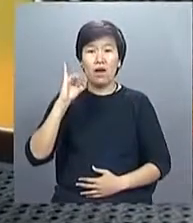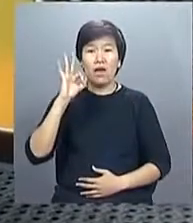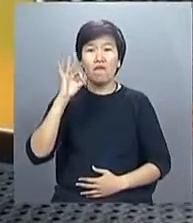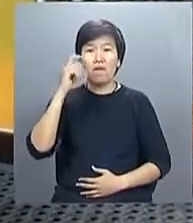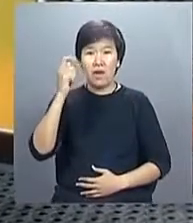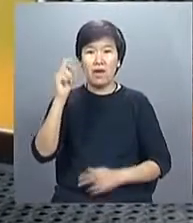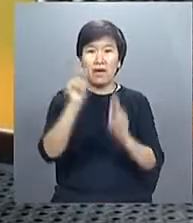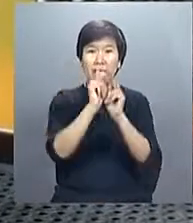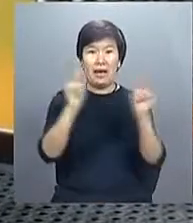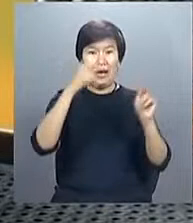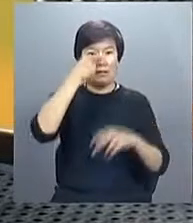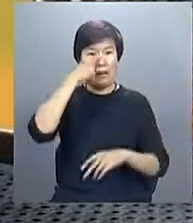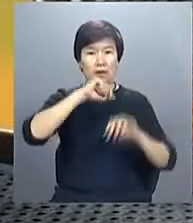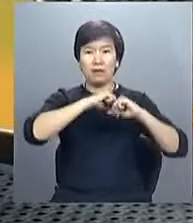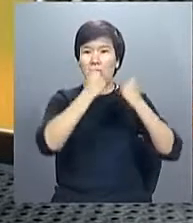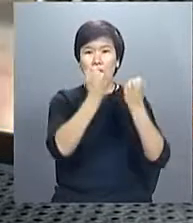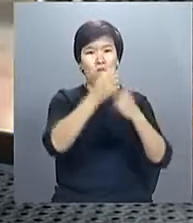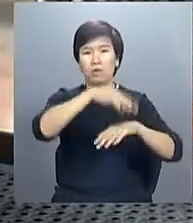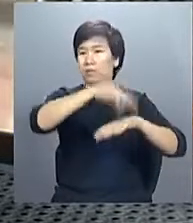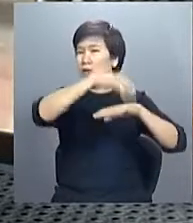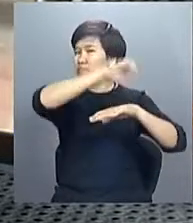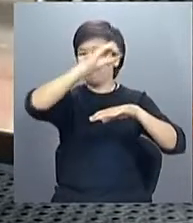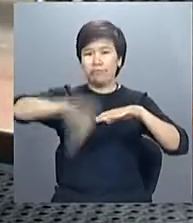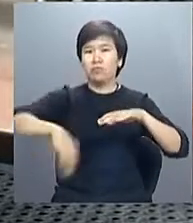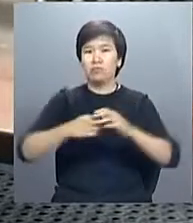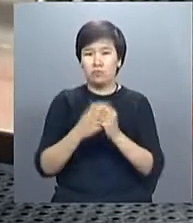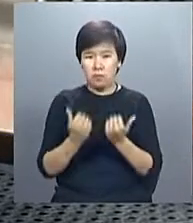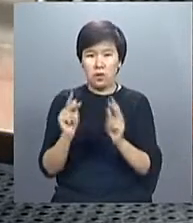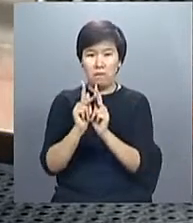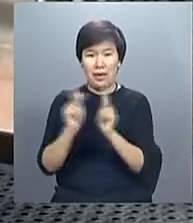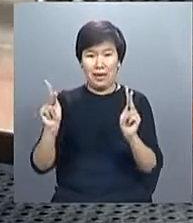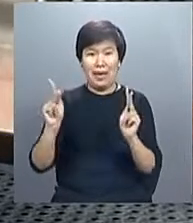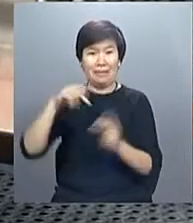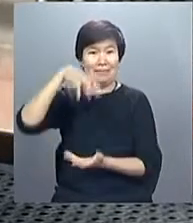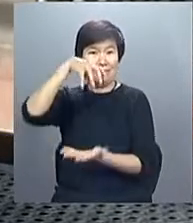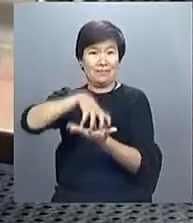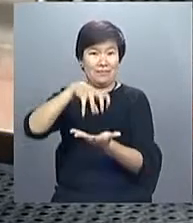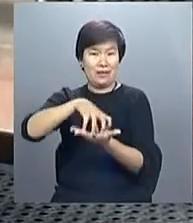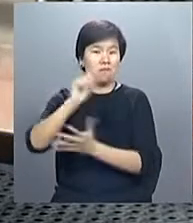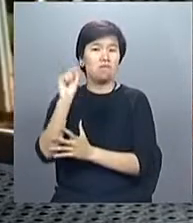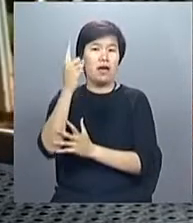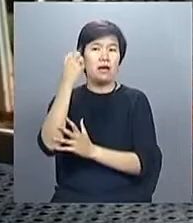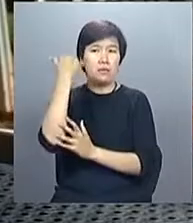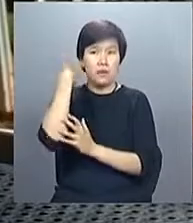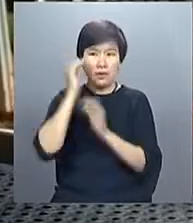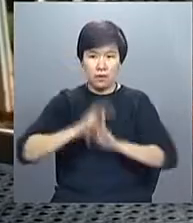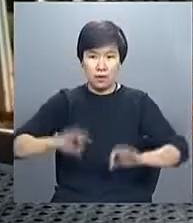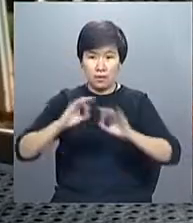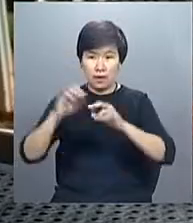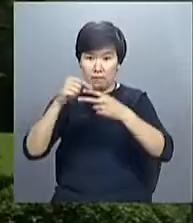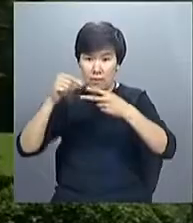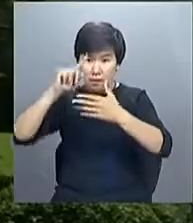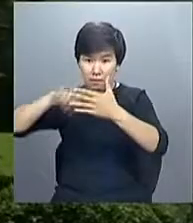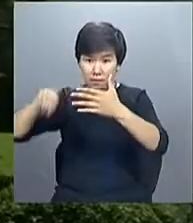มฟุตบอลยกชุดนะคะพร้อมกับตั้งกรรมการกลางขึ้นมาใหม่ค่ะซึ่งกรรมการกลางนี้จะมีหน้าที่ดูแลการเลือกตั้งให้โปร่งใส